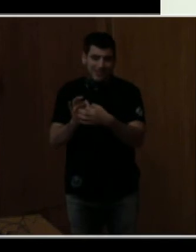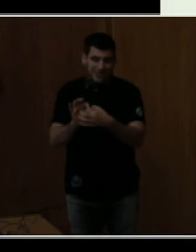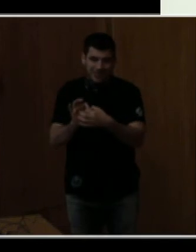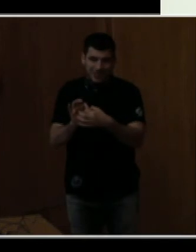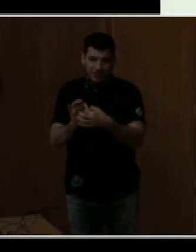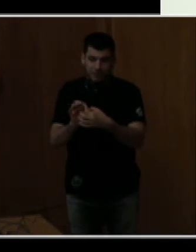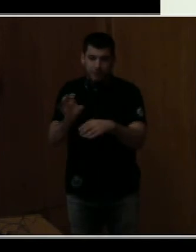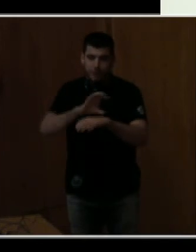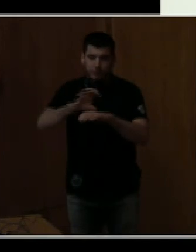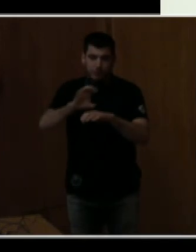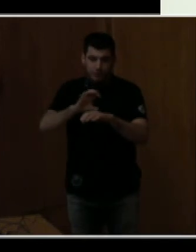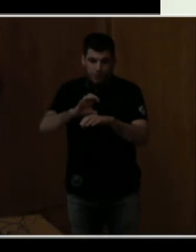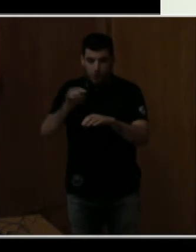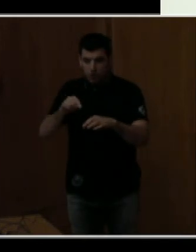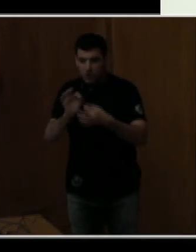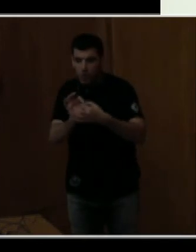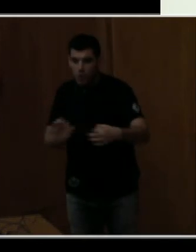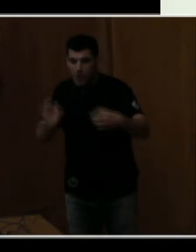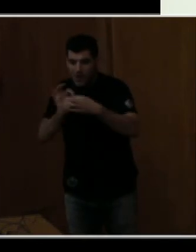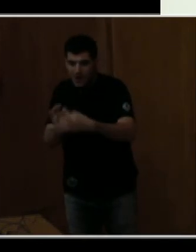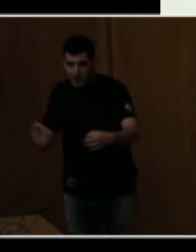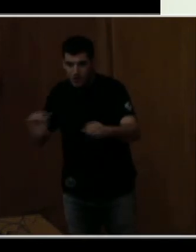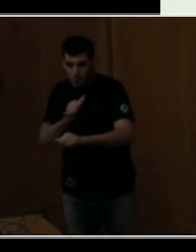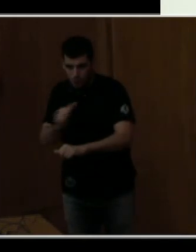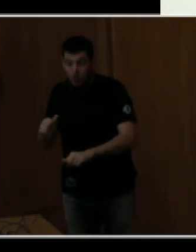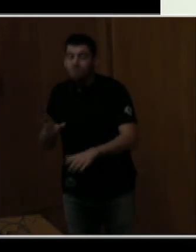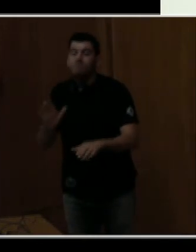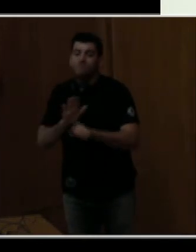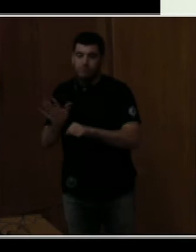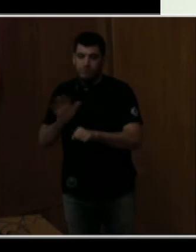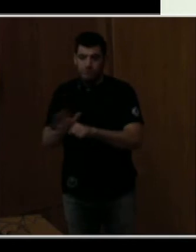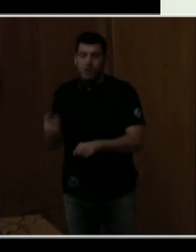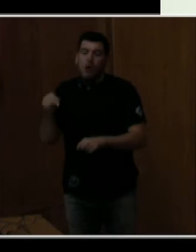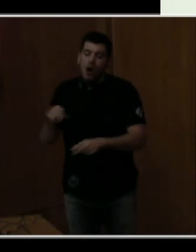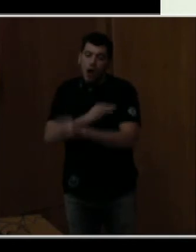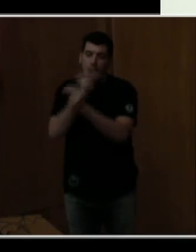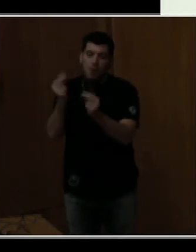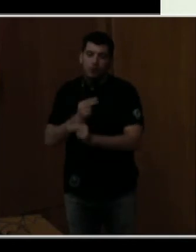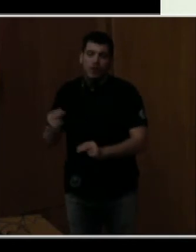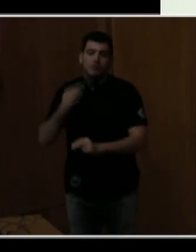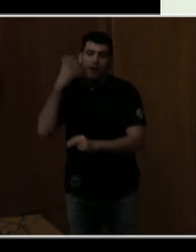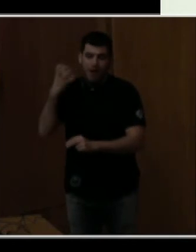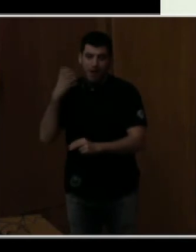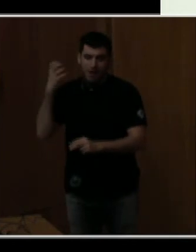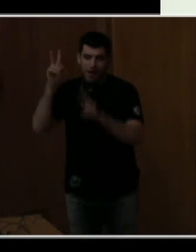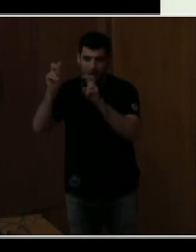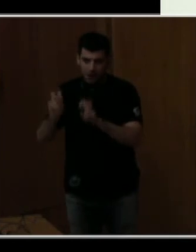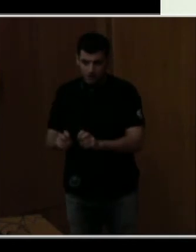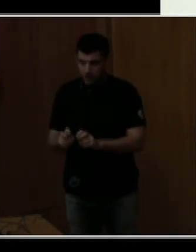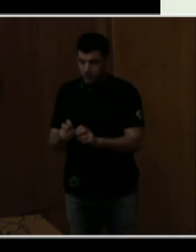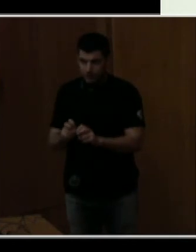σταθμών με οπτικές σύνελες, αλλά σιγά σιγά αυτό που συμβαίνει στον ερευνητικό τομέα είναι να οι